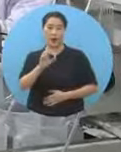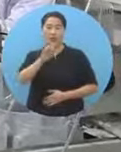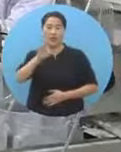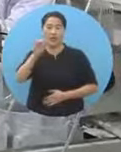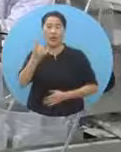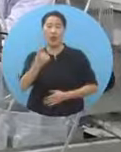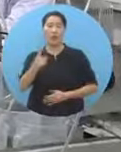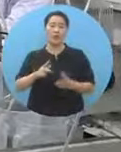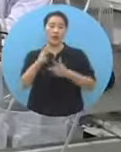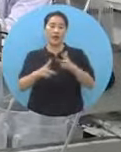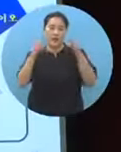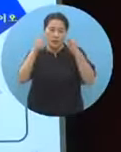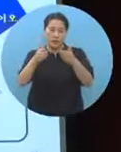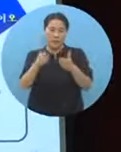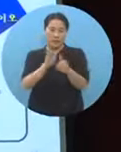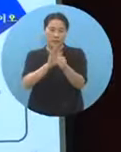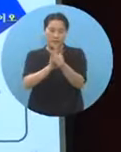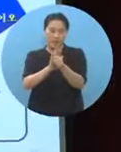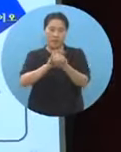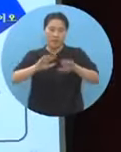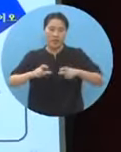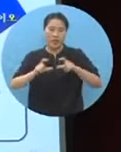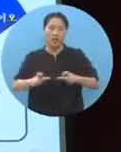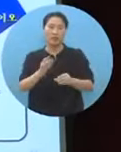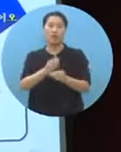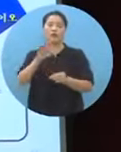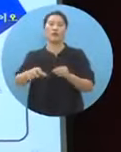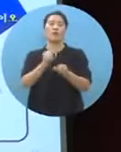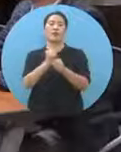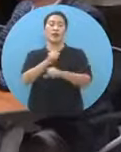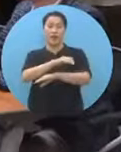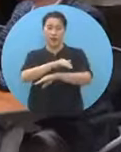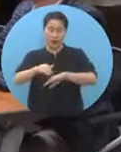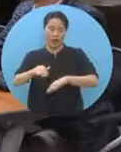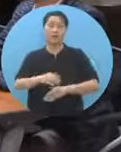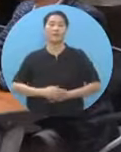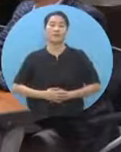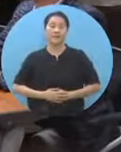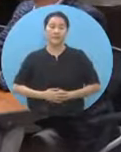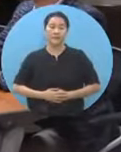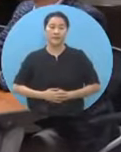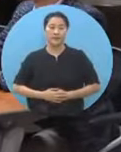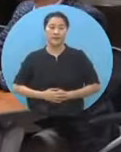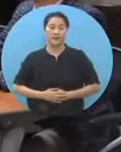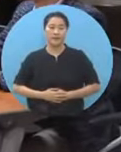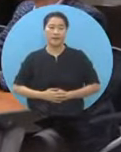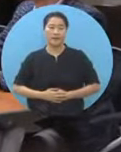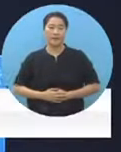바탕으로 바이오 산업을 집중 육성해 전남을 바이오메디컬 산업의 허브로 조성한다는 것이 핵심입니다.